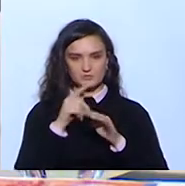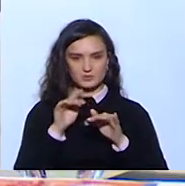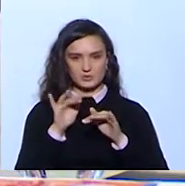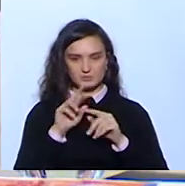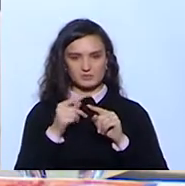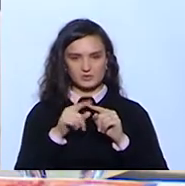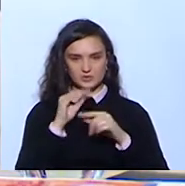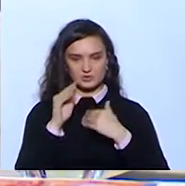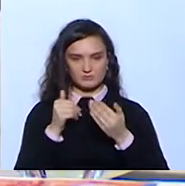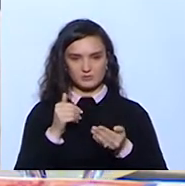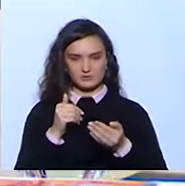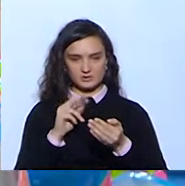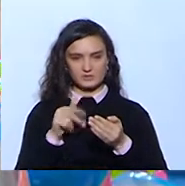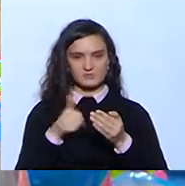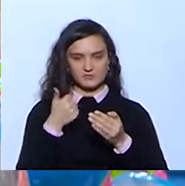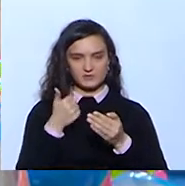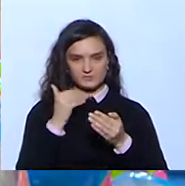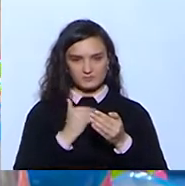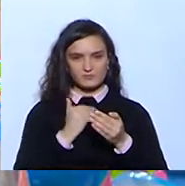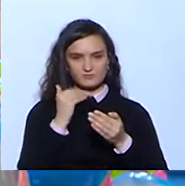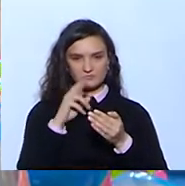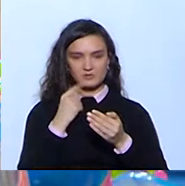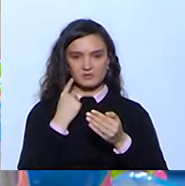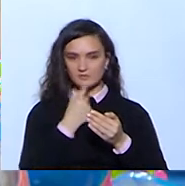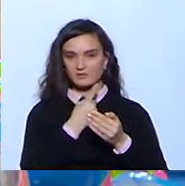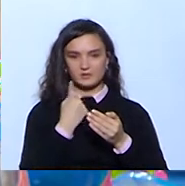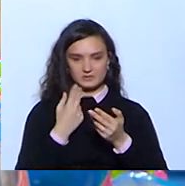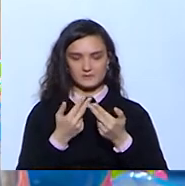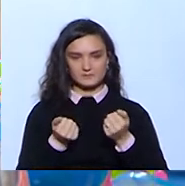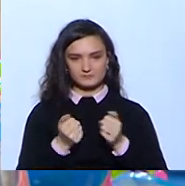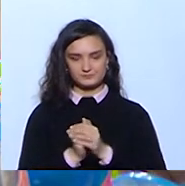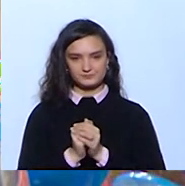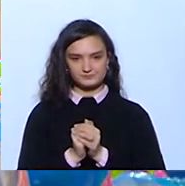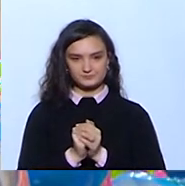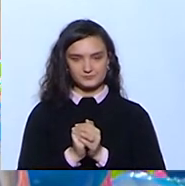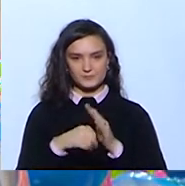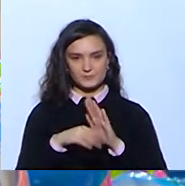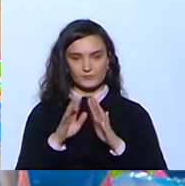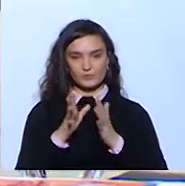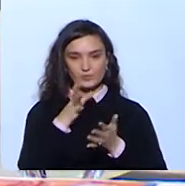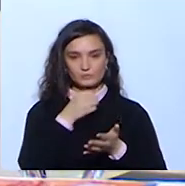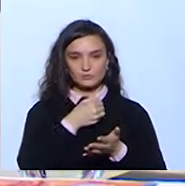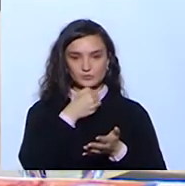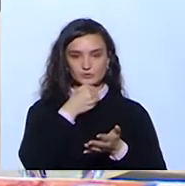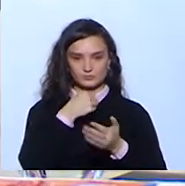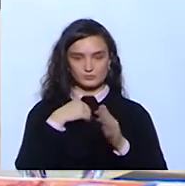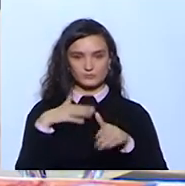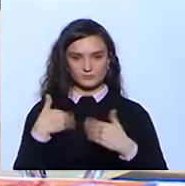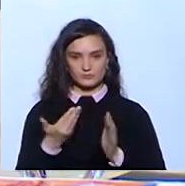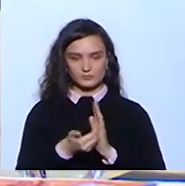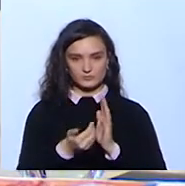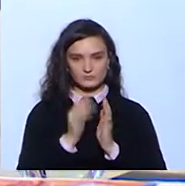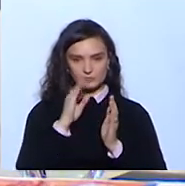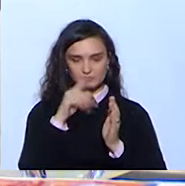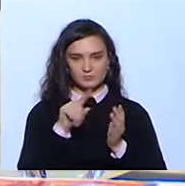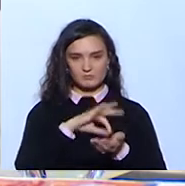მოძრაობები და ასე შემდეგ. ანუ ჯერ ზემოთ ქვემოთ და მერე გვერდით წარასლება ყბების, კი ბატონო. დიახ, უფრო დიდასაკში ყოველთვის ვურჩევთ მშობელს, რომ